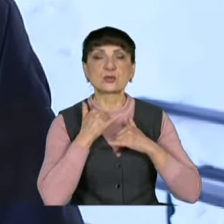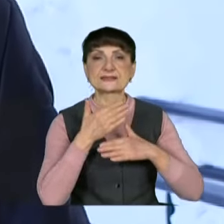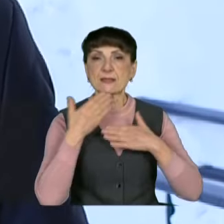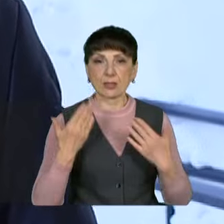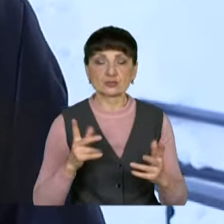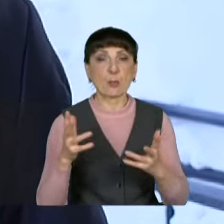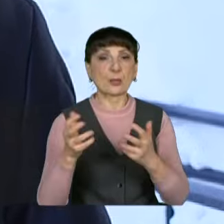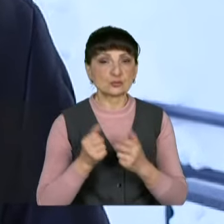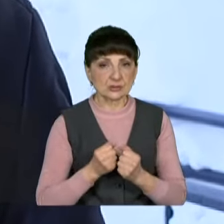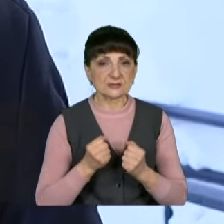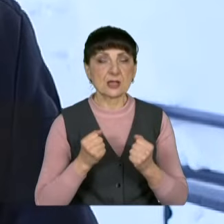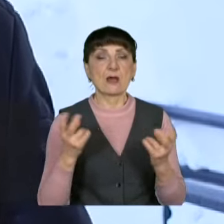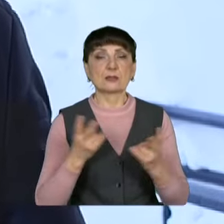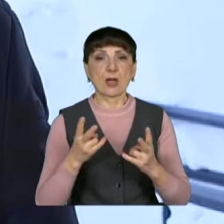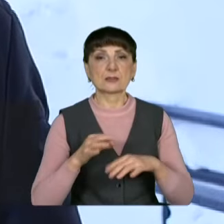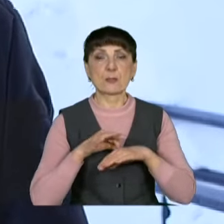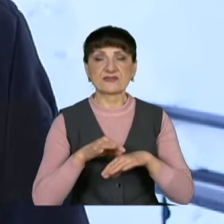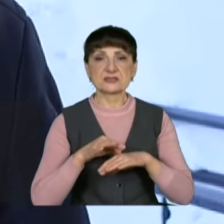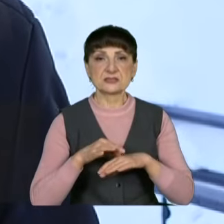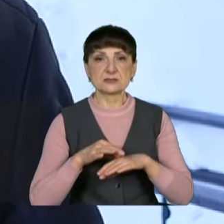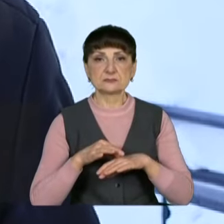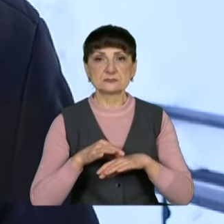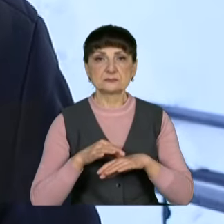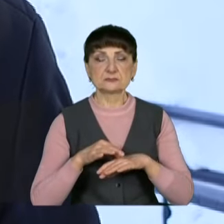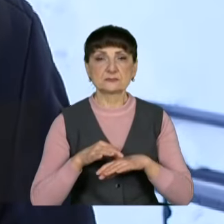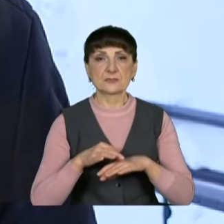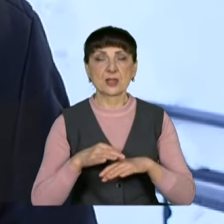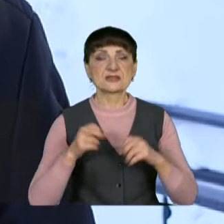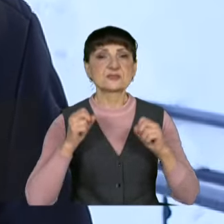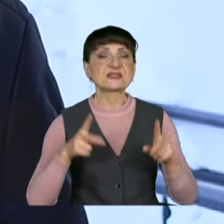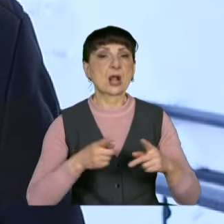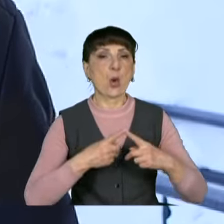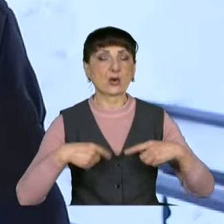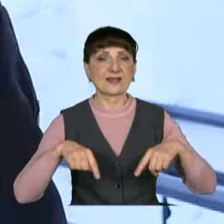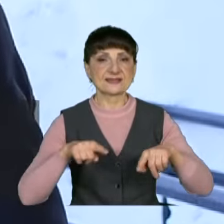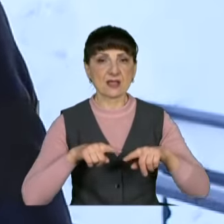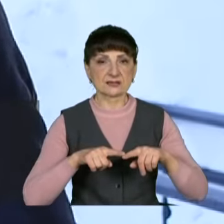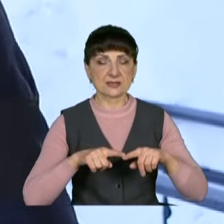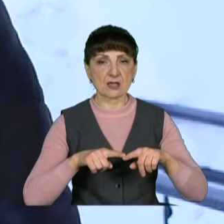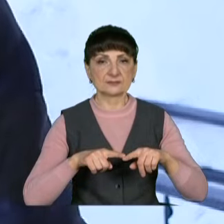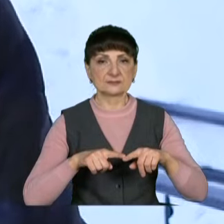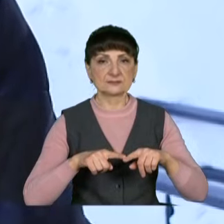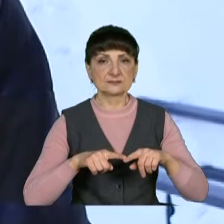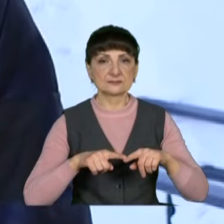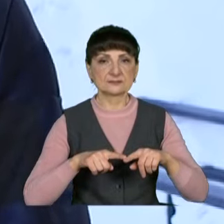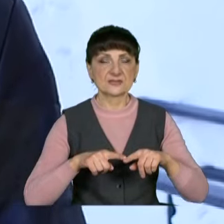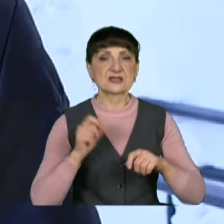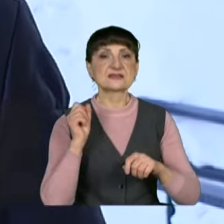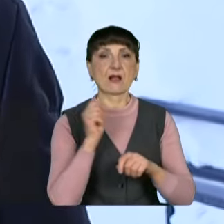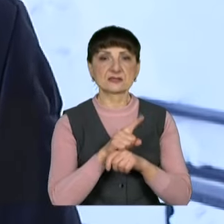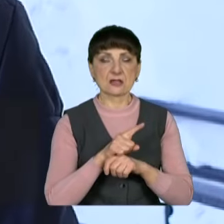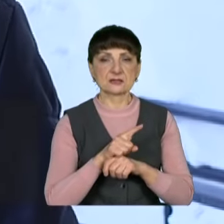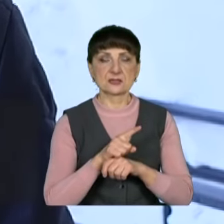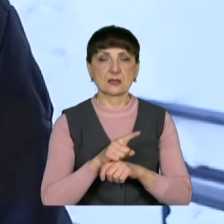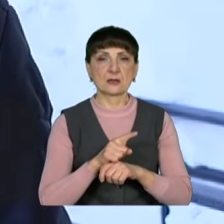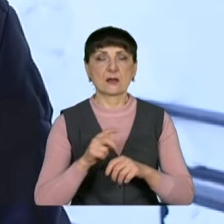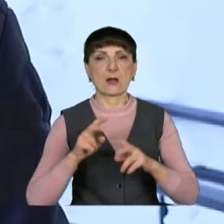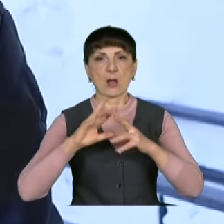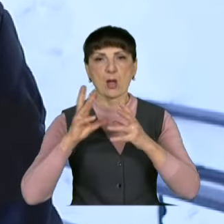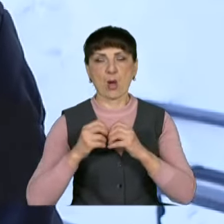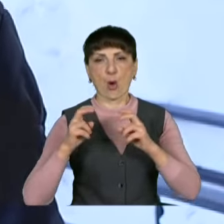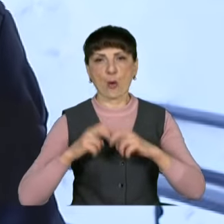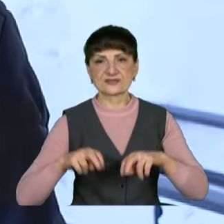Чтобы получить техническое, нужно аккредитованную организацию и это, заказать техническое заключение и принести к нам.